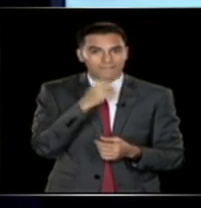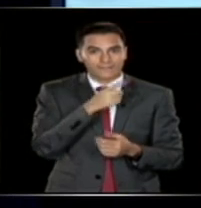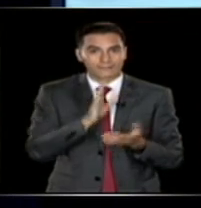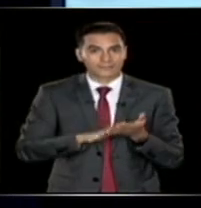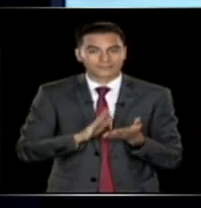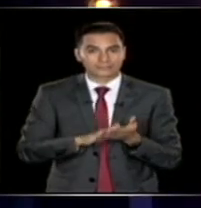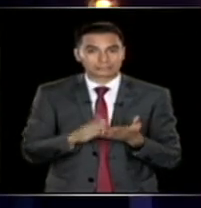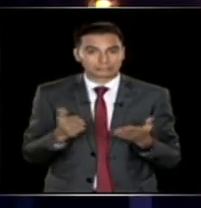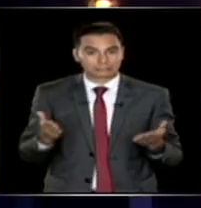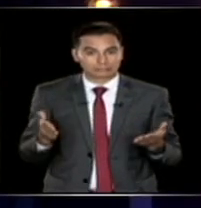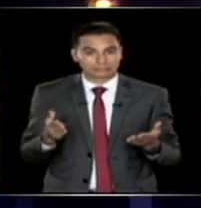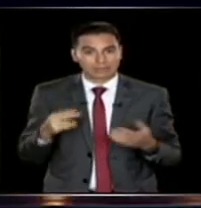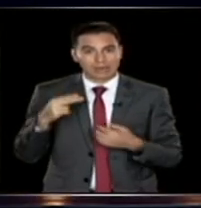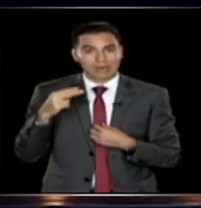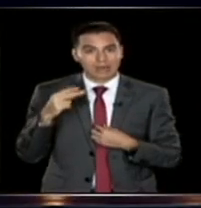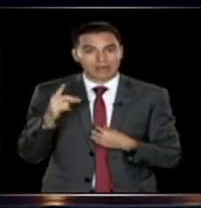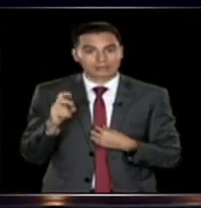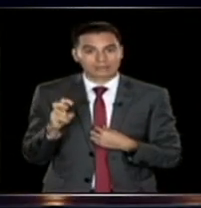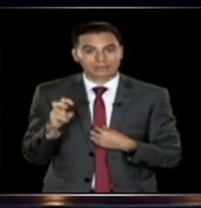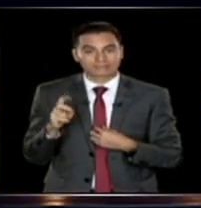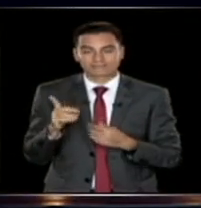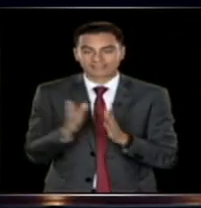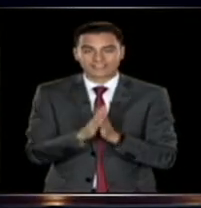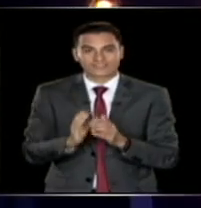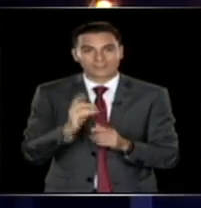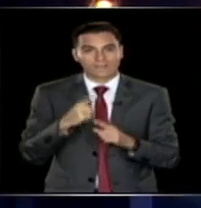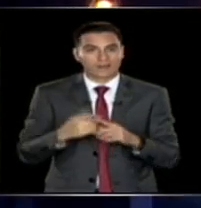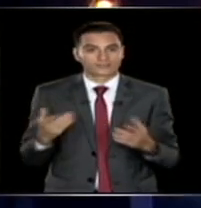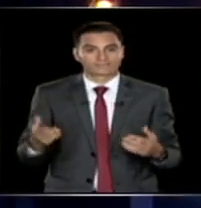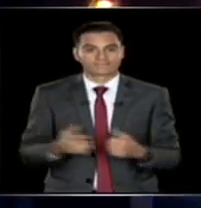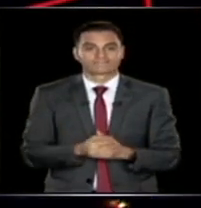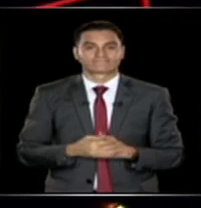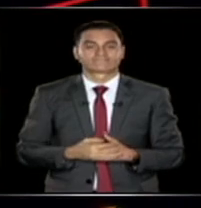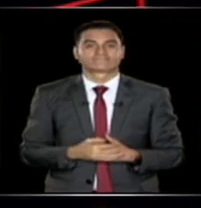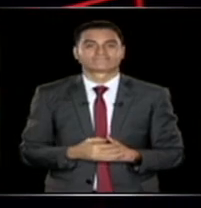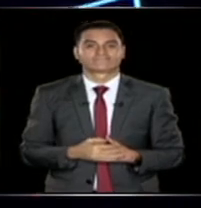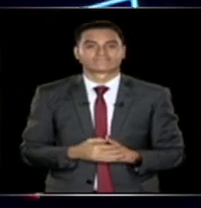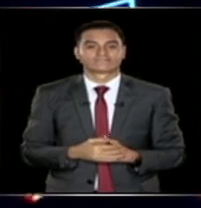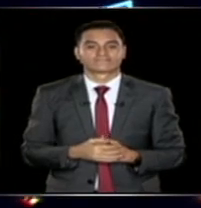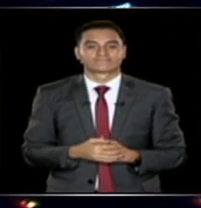وتسقيف في المدرجات. للأسف الشديد إجابة خاطئة.